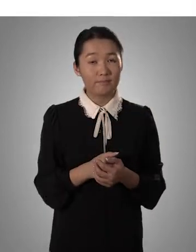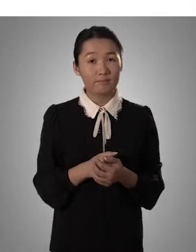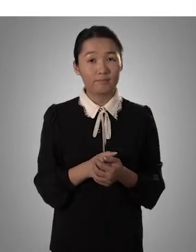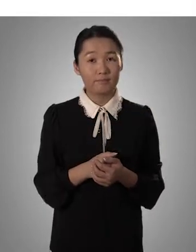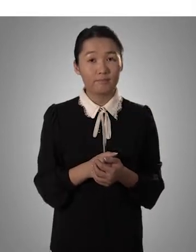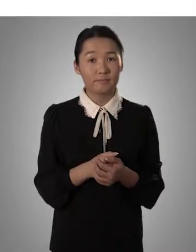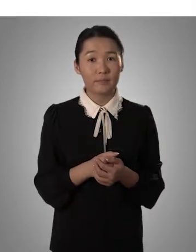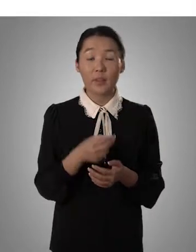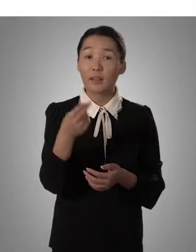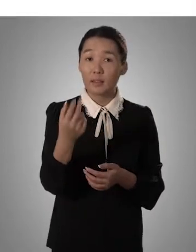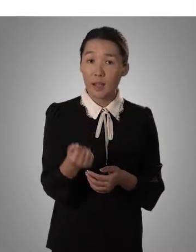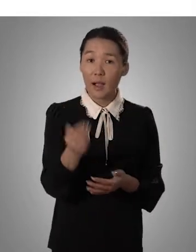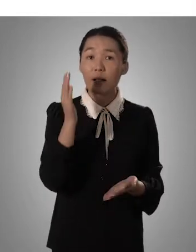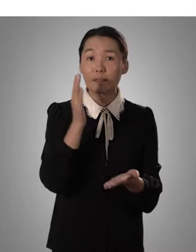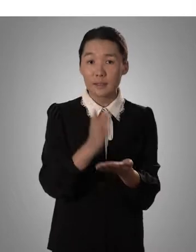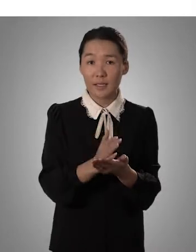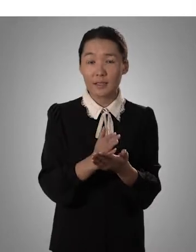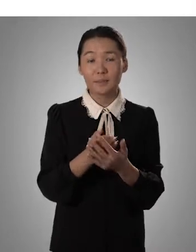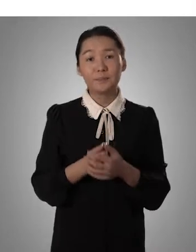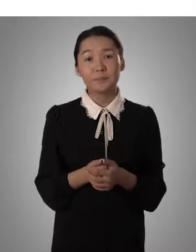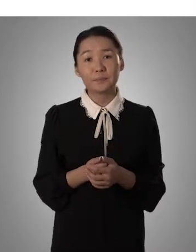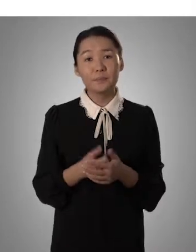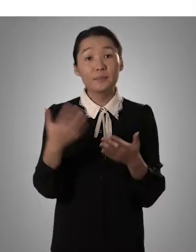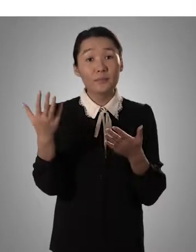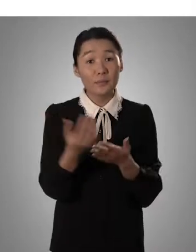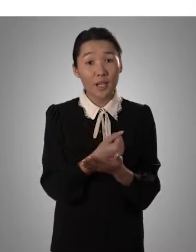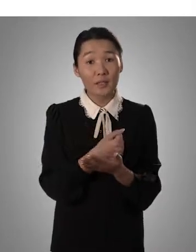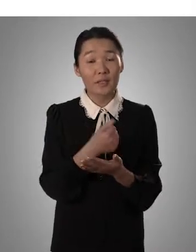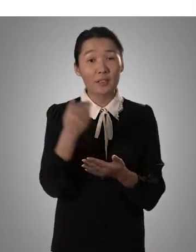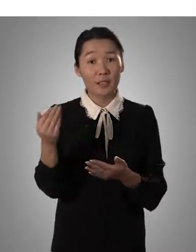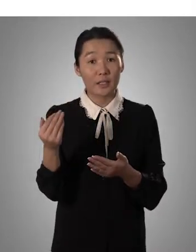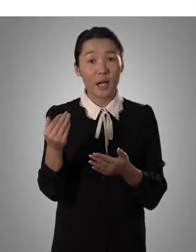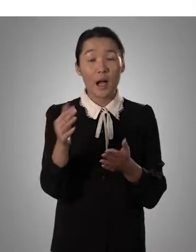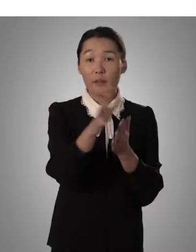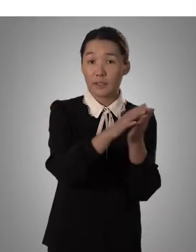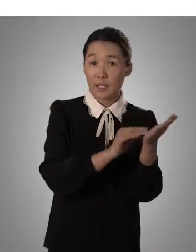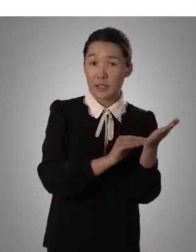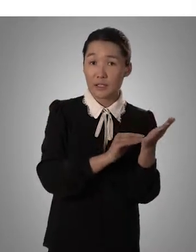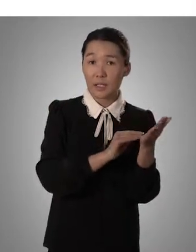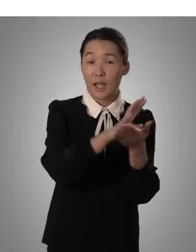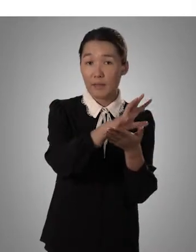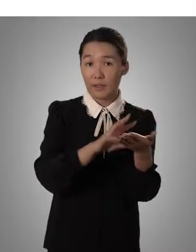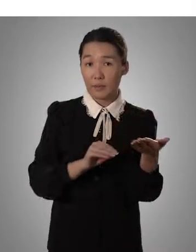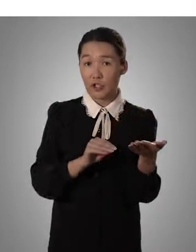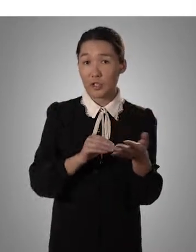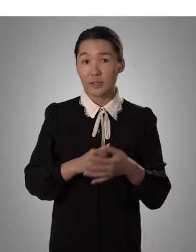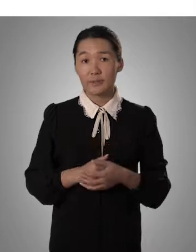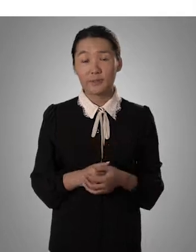да есть найдите их пожалуйста в тексте и вы пишете